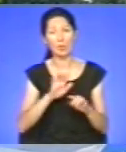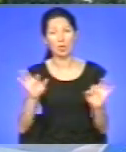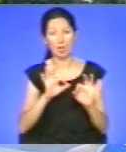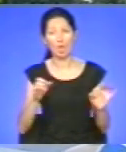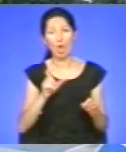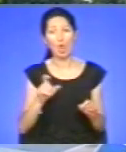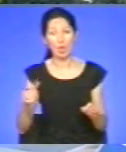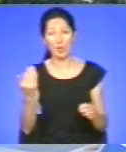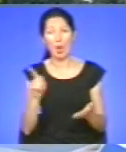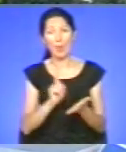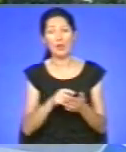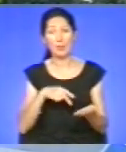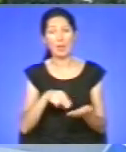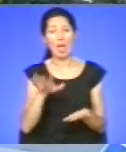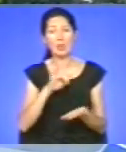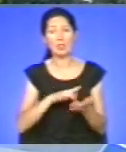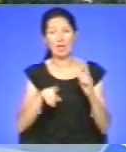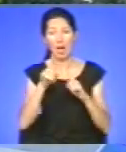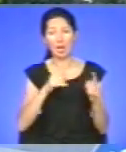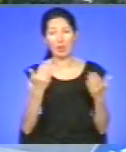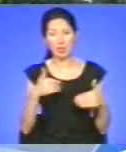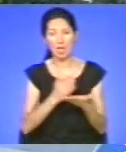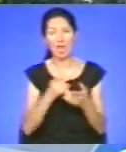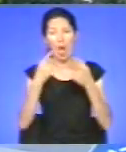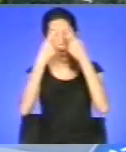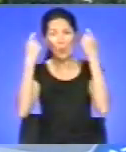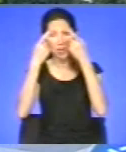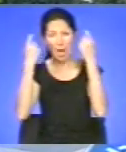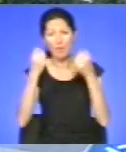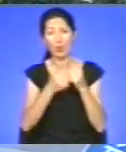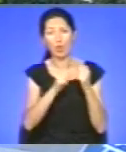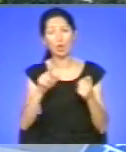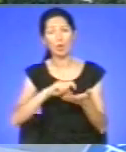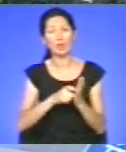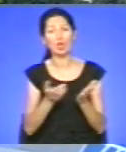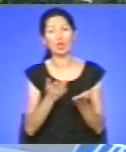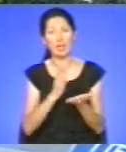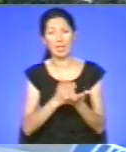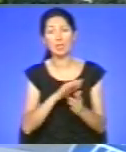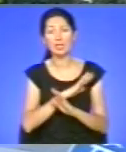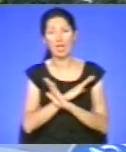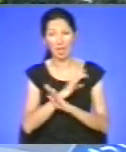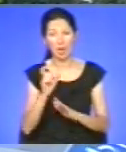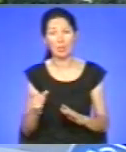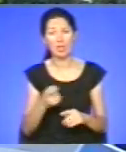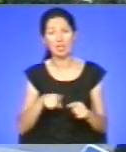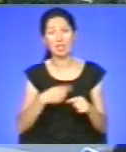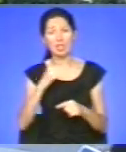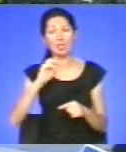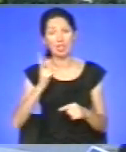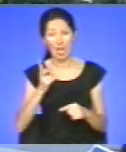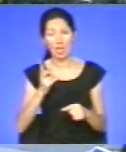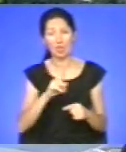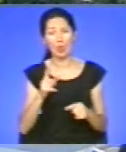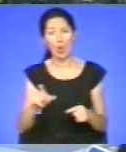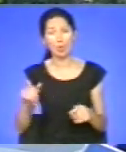них під'їдуть. Вже розіслані об'яви в кожну квартиру, де є загиблий, через ЖЕКи, щоб люди зверталися. Вже є налагоджені